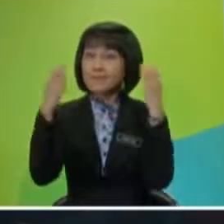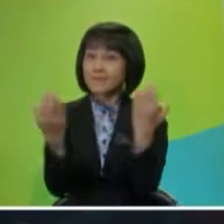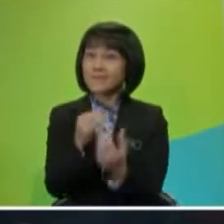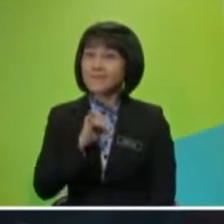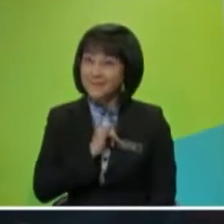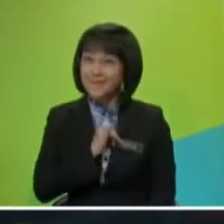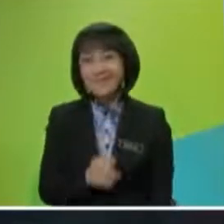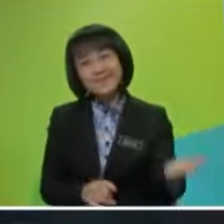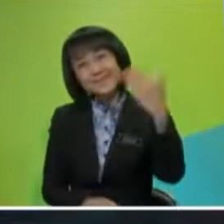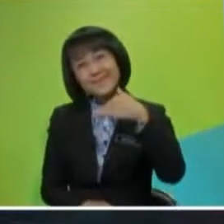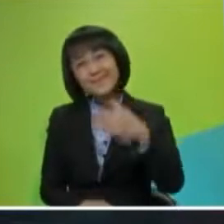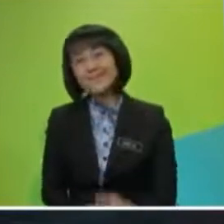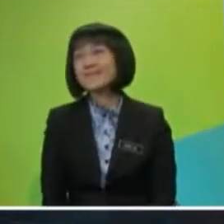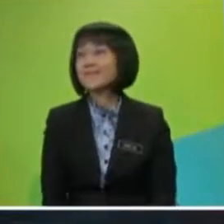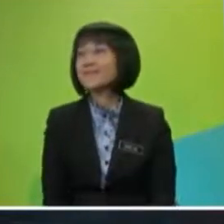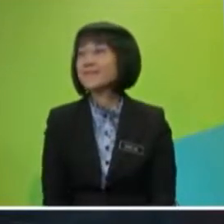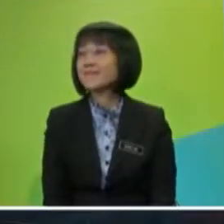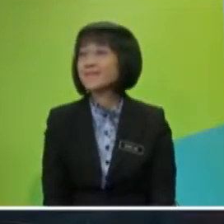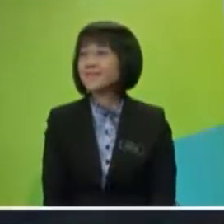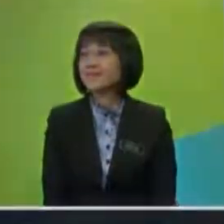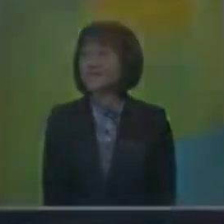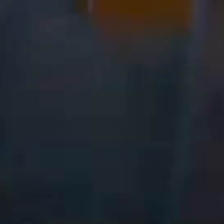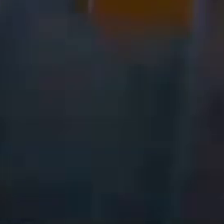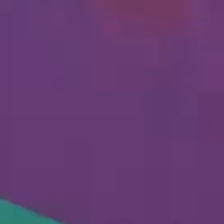boleh cikgu? Jom cikgu. Jom.